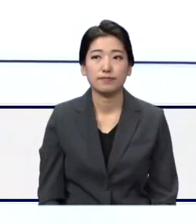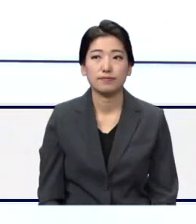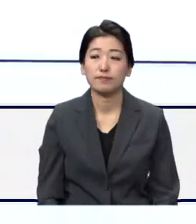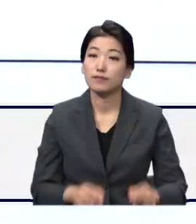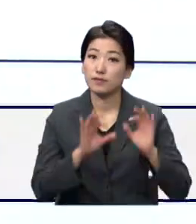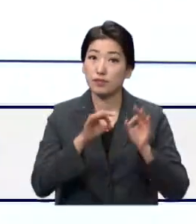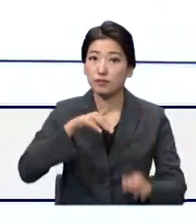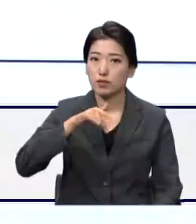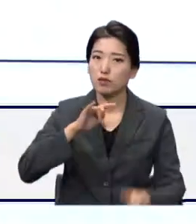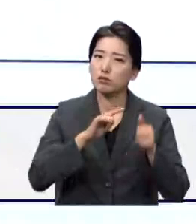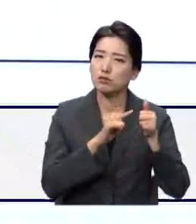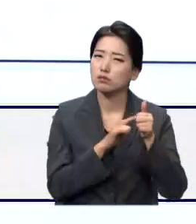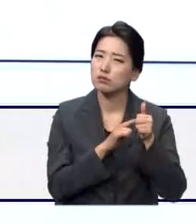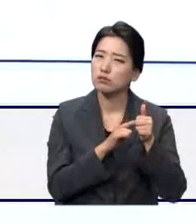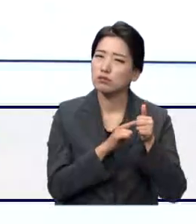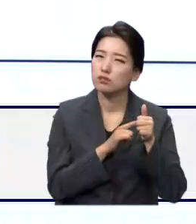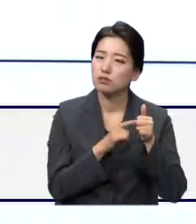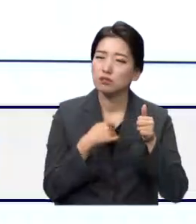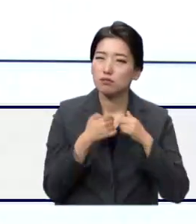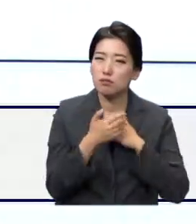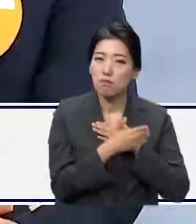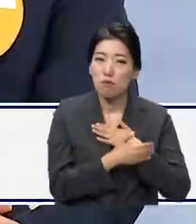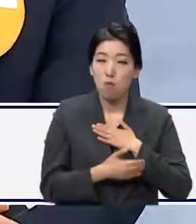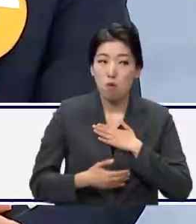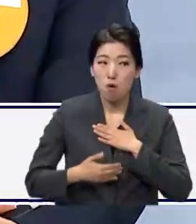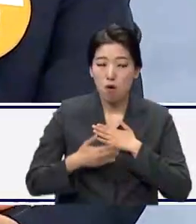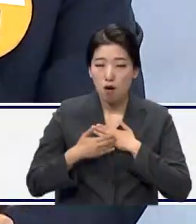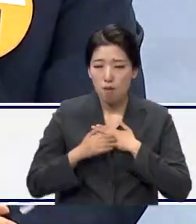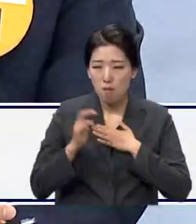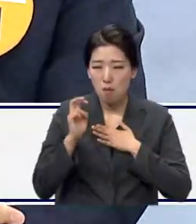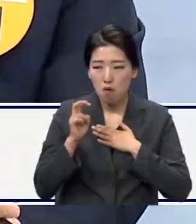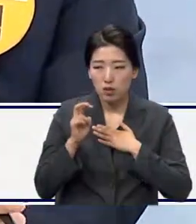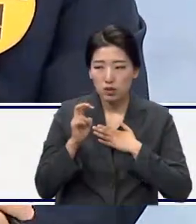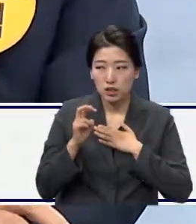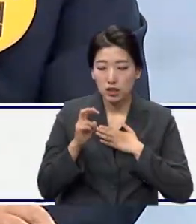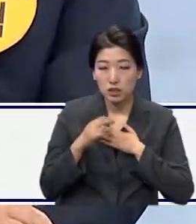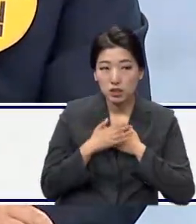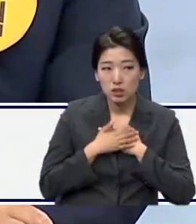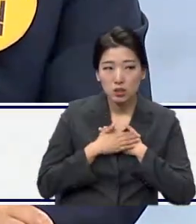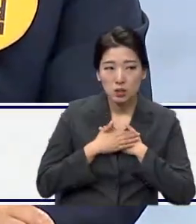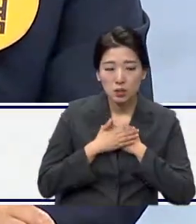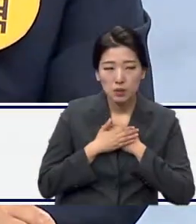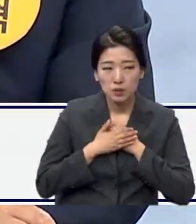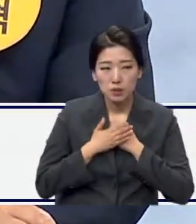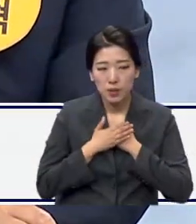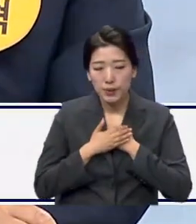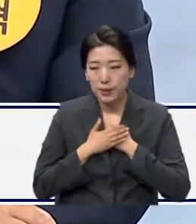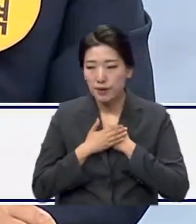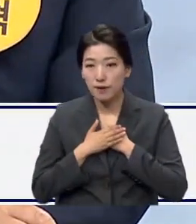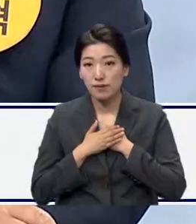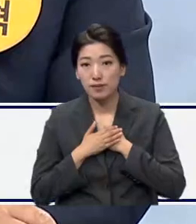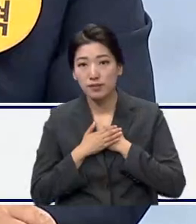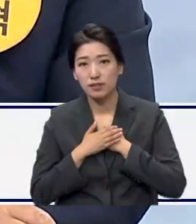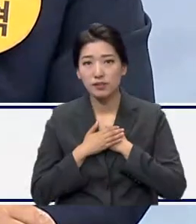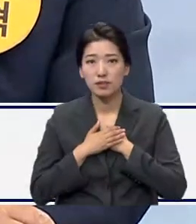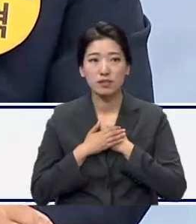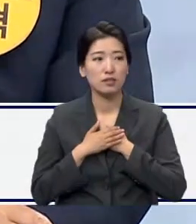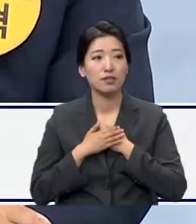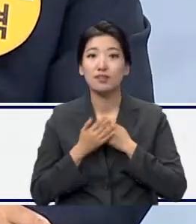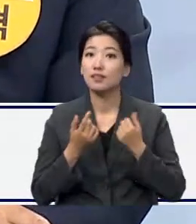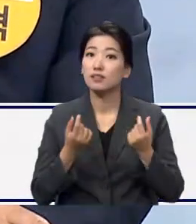김정원 위원장이 그만큼 본인 신변에 상당히 좀 지대한 관심을 지금 쏟고 있는 거 아니겠느냐라는 좀